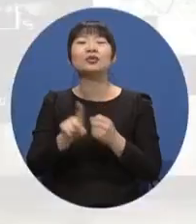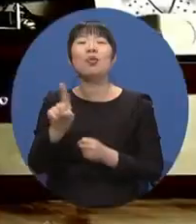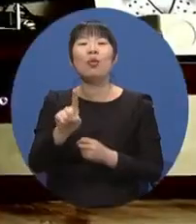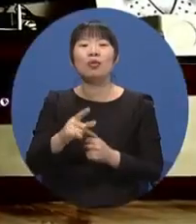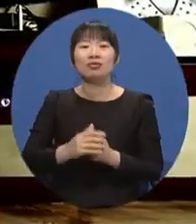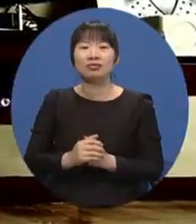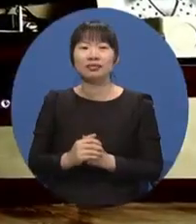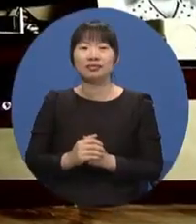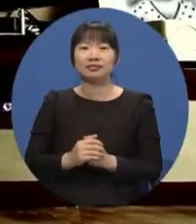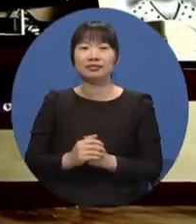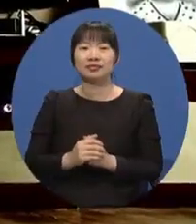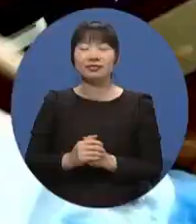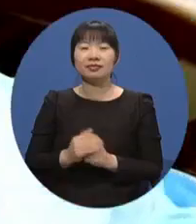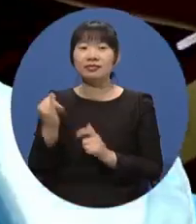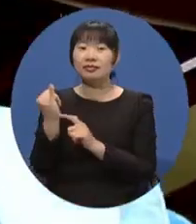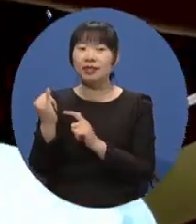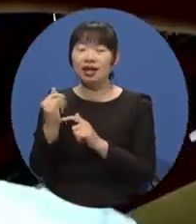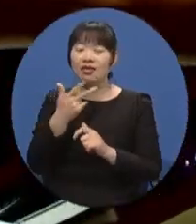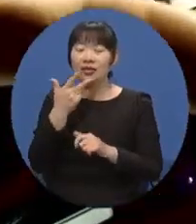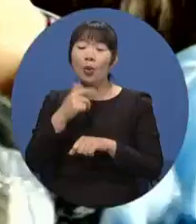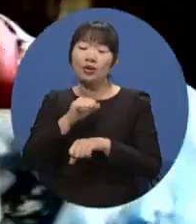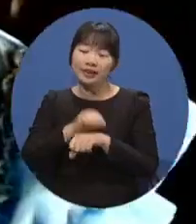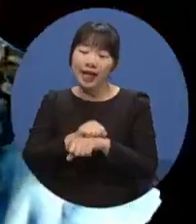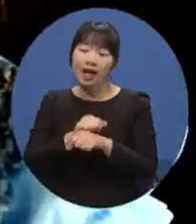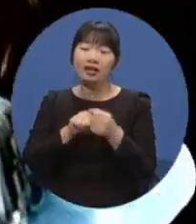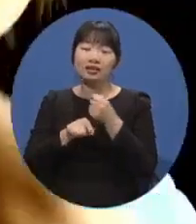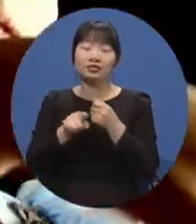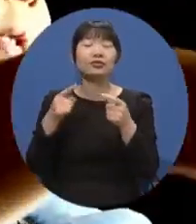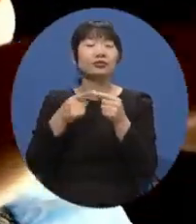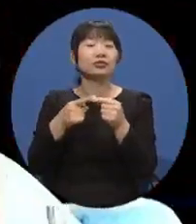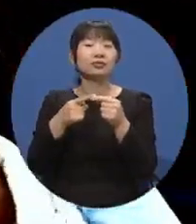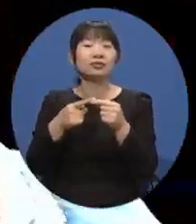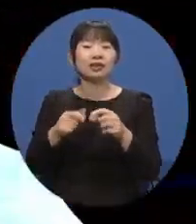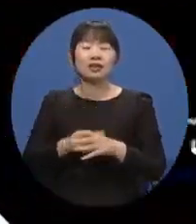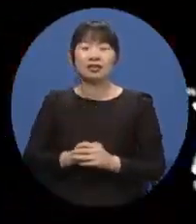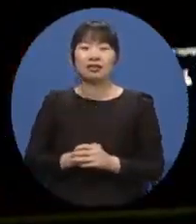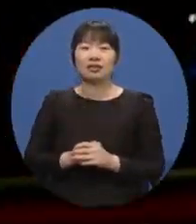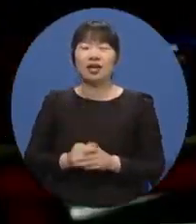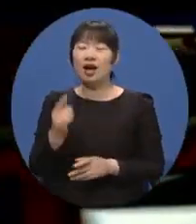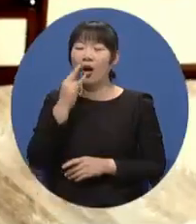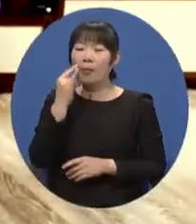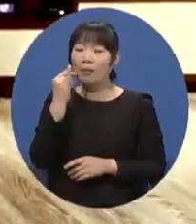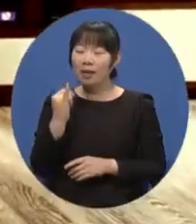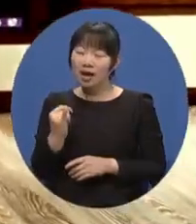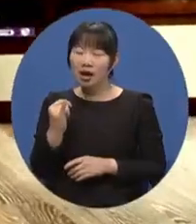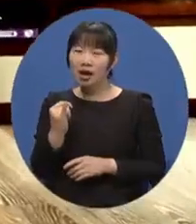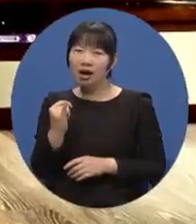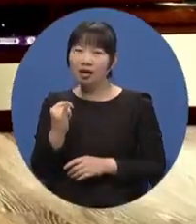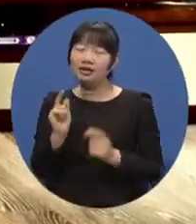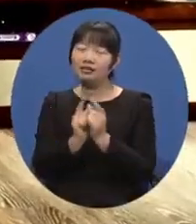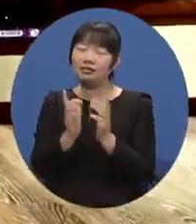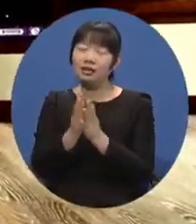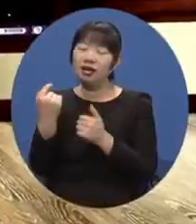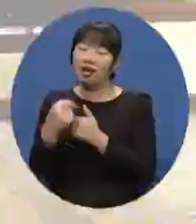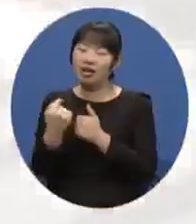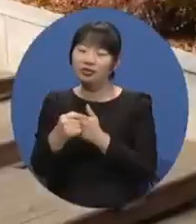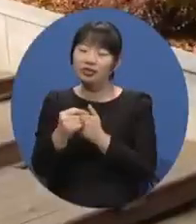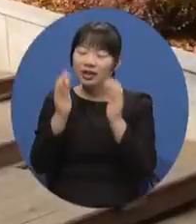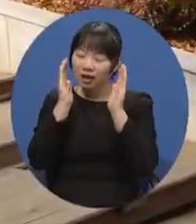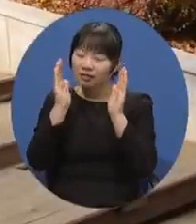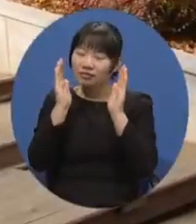무엇일까요? 서유리가 영어를 잘하게 된 이유 첫 번째, 바로 엄마표 학습에 있습니다.